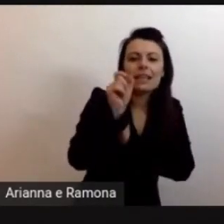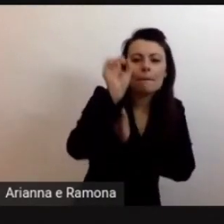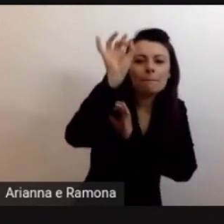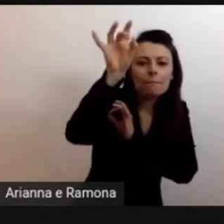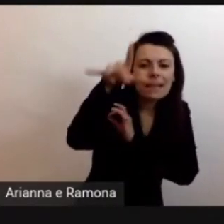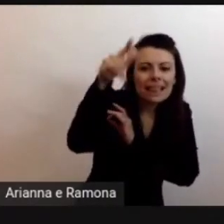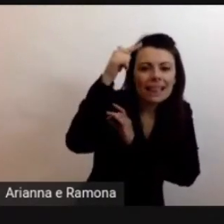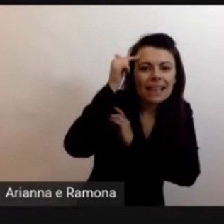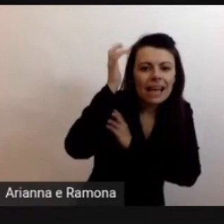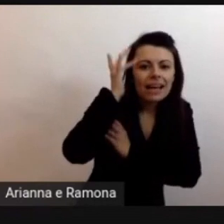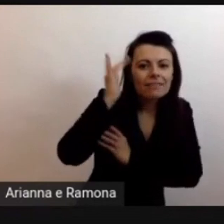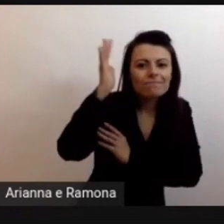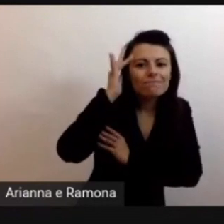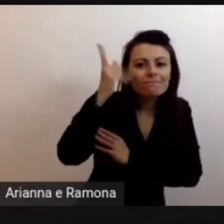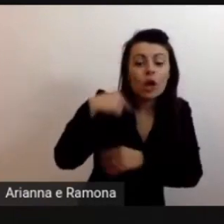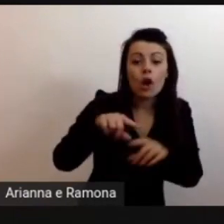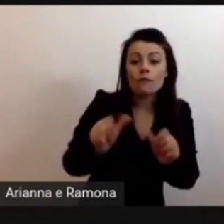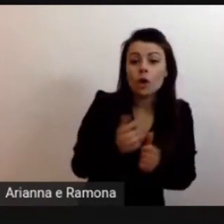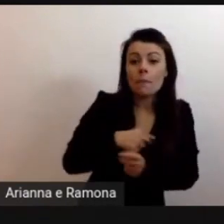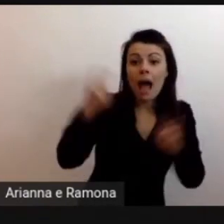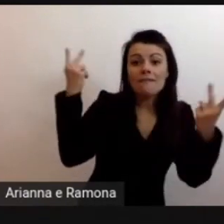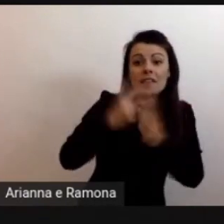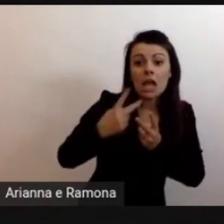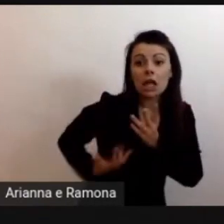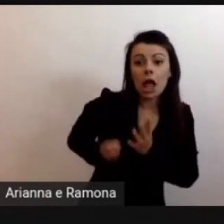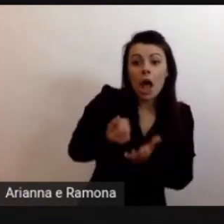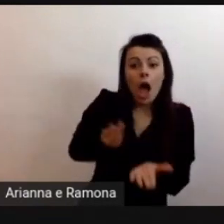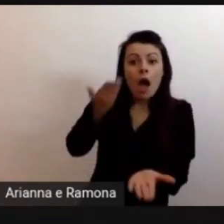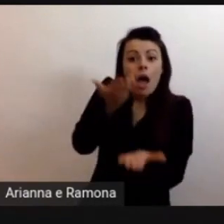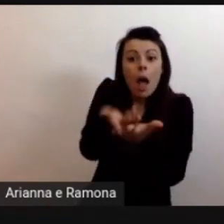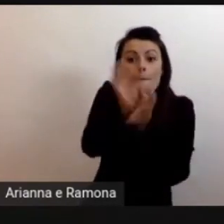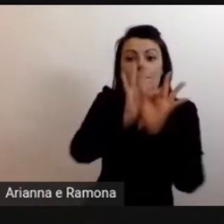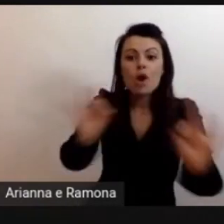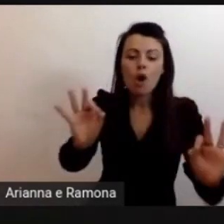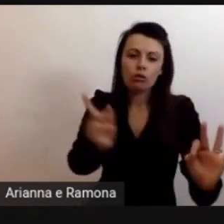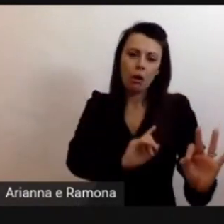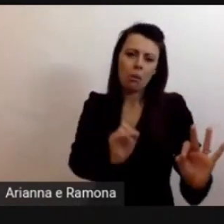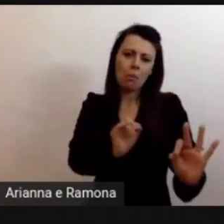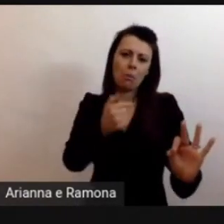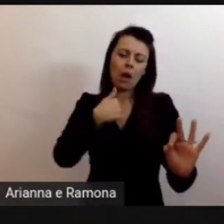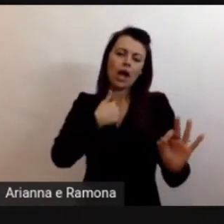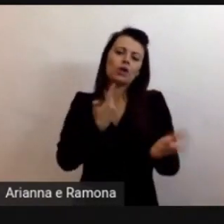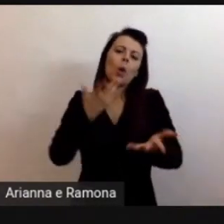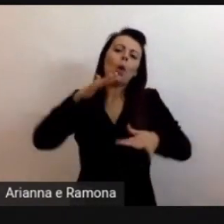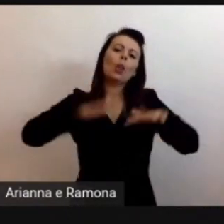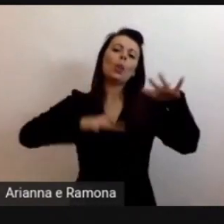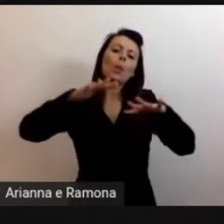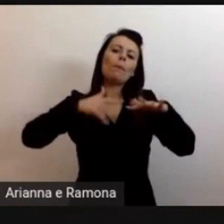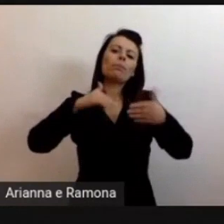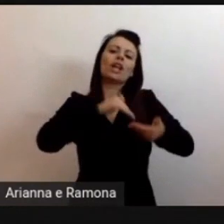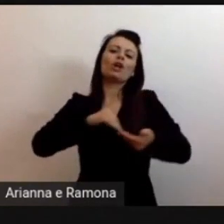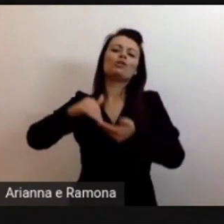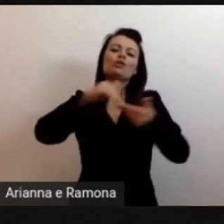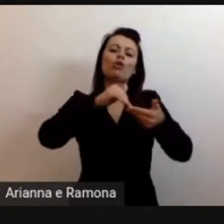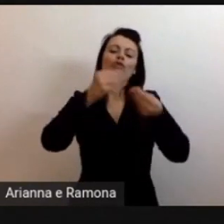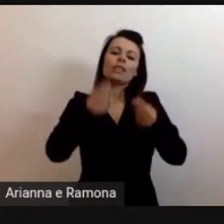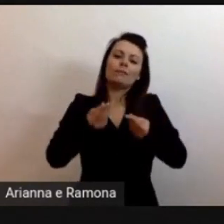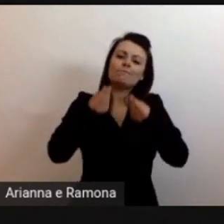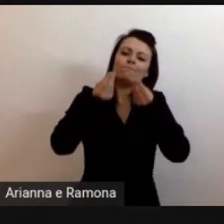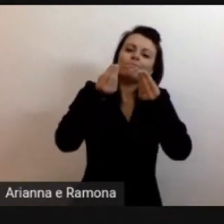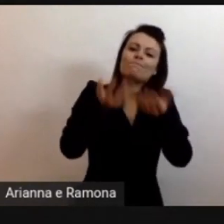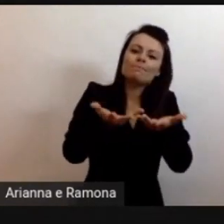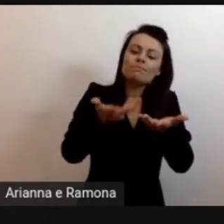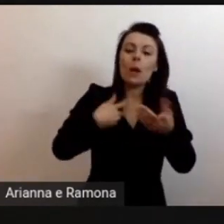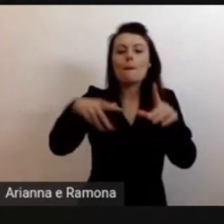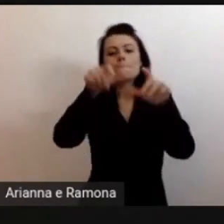avere la verità in tasca sono i dubbi che gli agosto a saltare il modello di